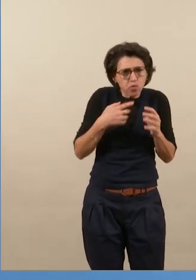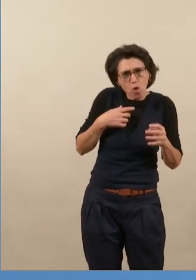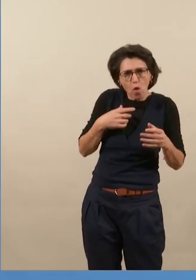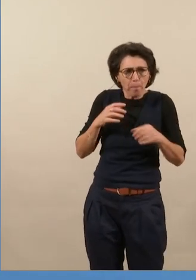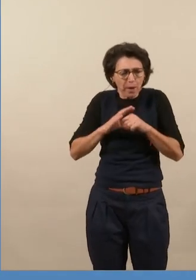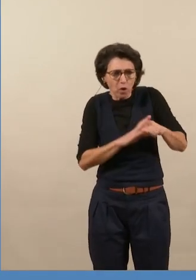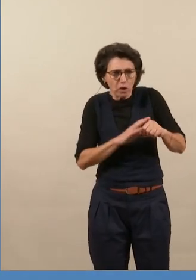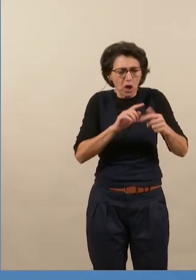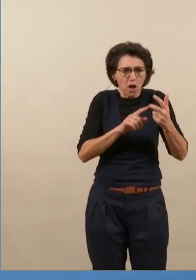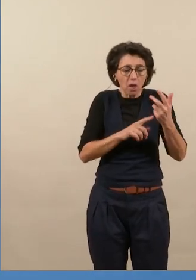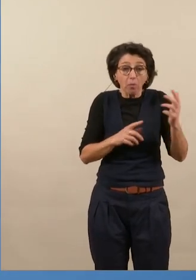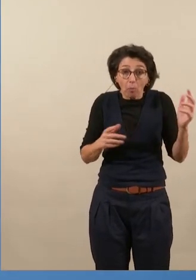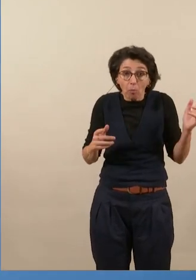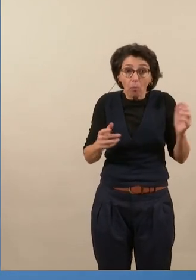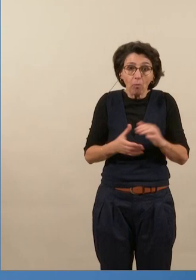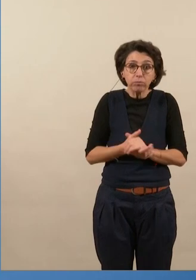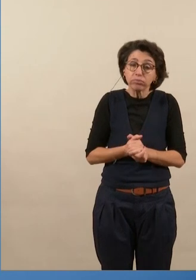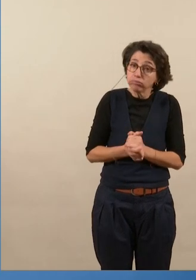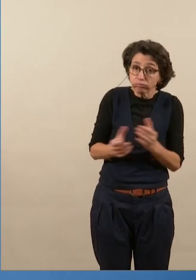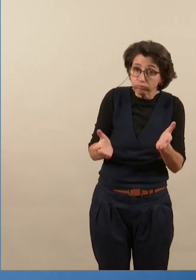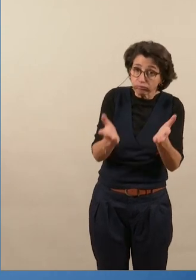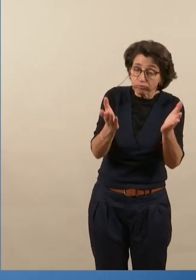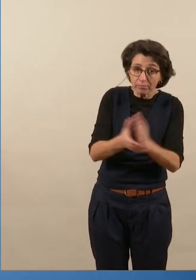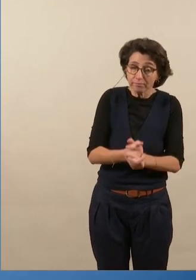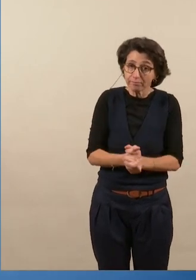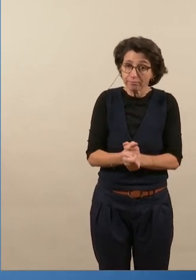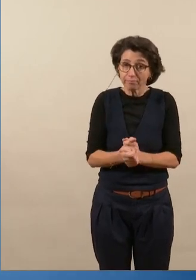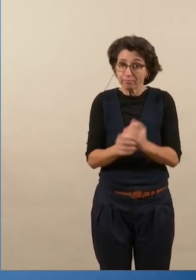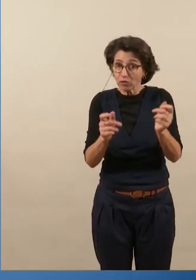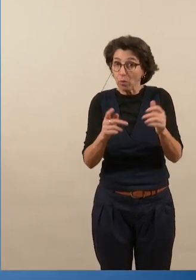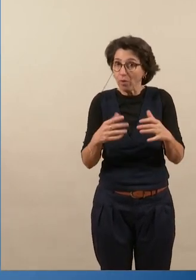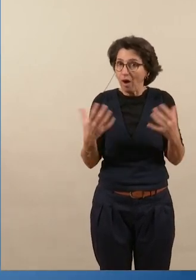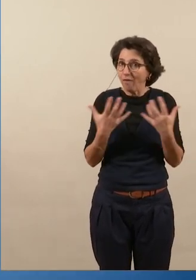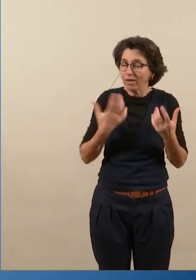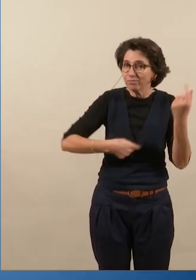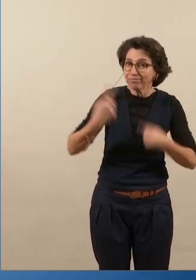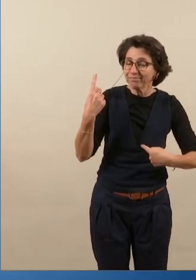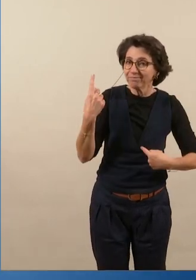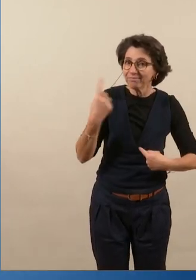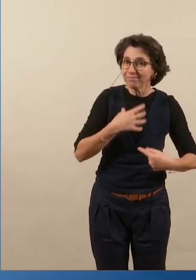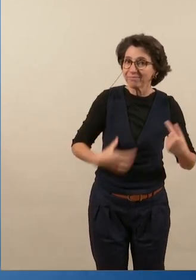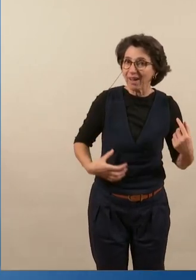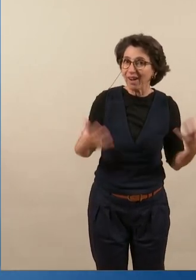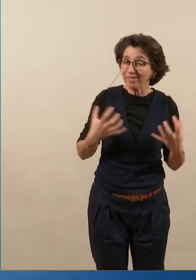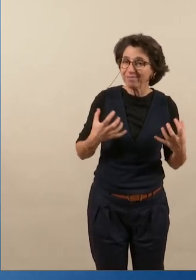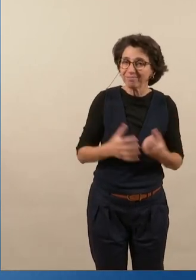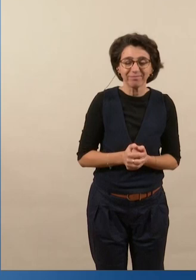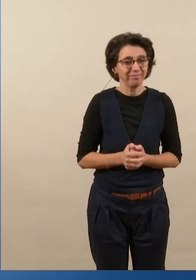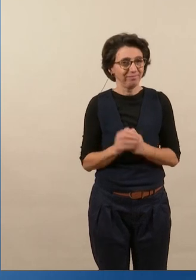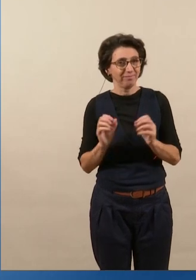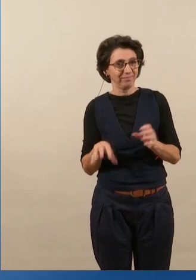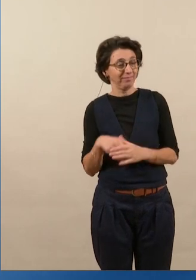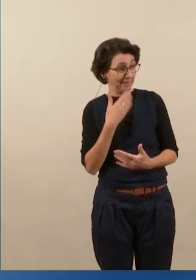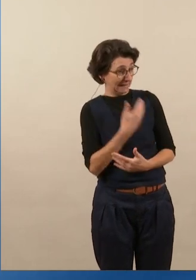priorités et et donc là je les laisse dans leurs ambitions et